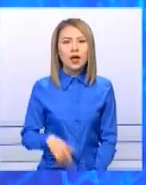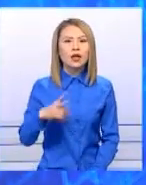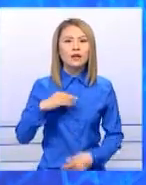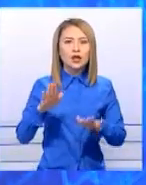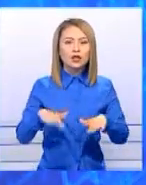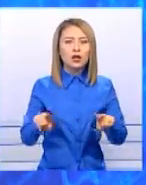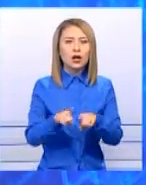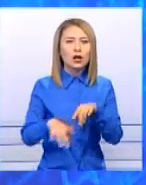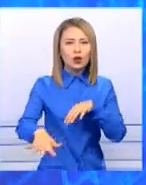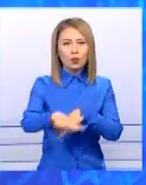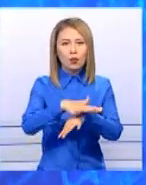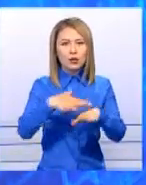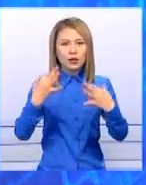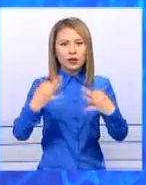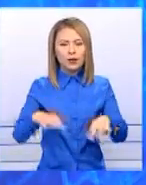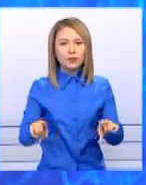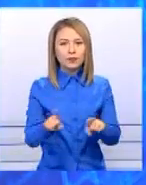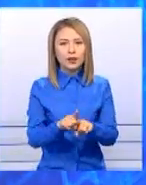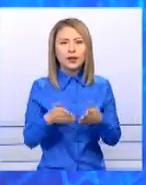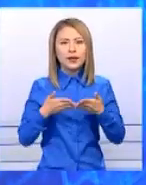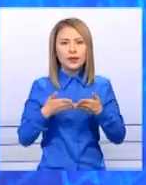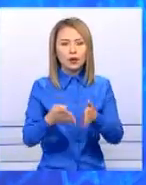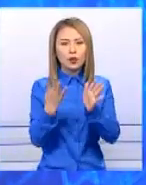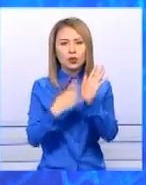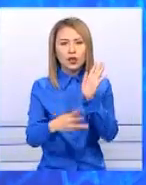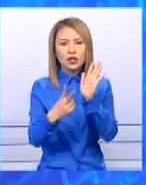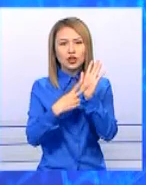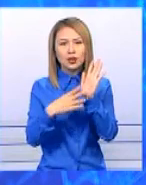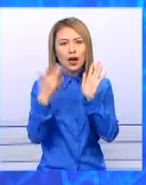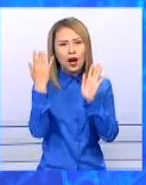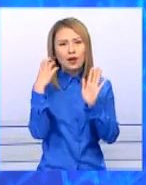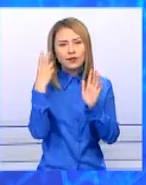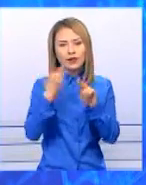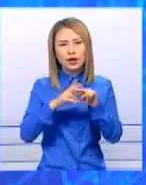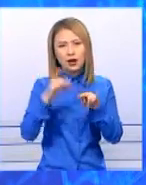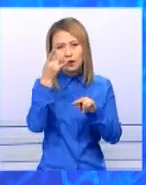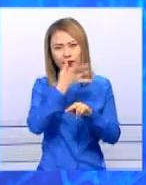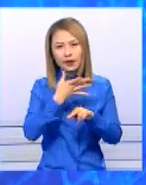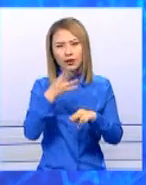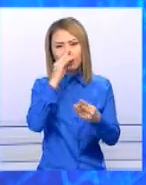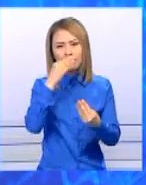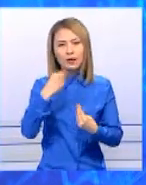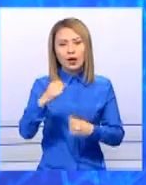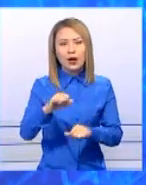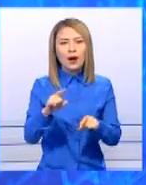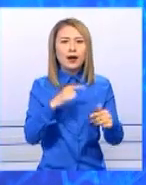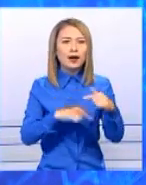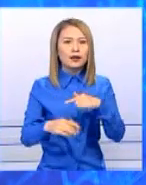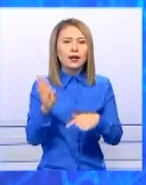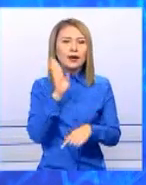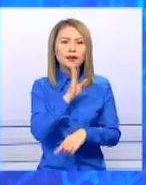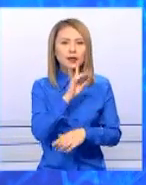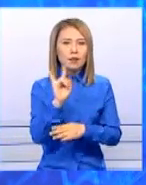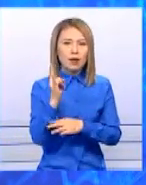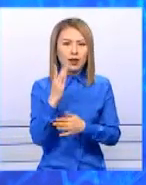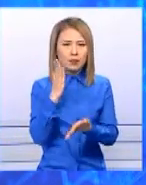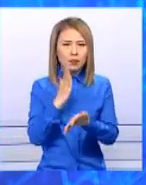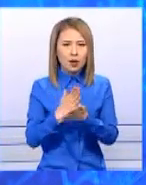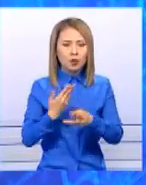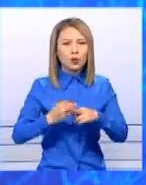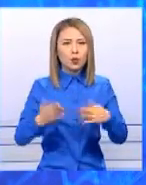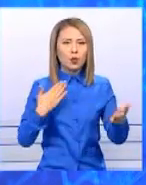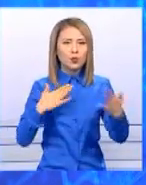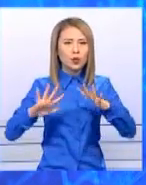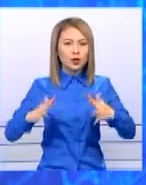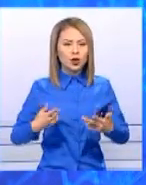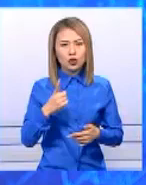Ливия жағалауында босқындар мінген кеме апатқа ұшырап, 97 африкалық күшті күйлі жоғалып кетті. Олардың арасында әйелдер мен балалар бар. Оқыс оқиға